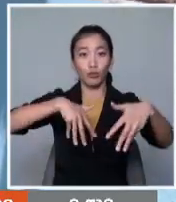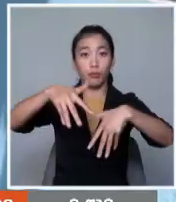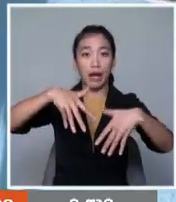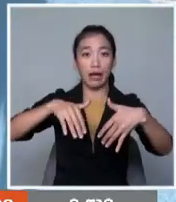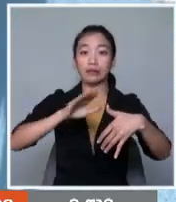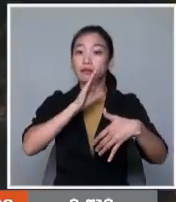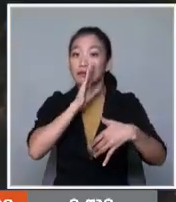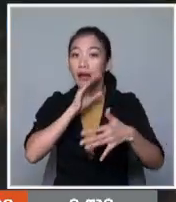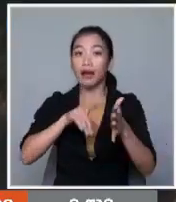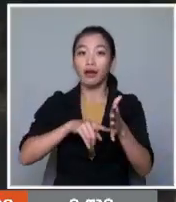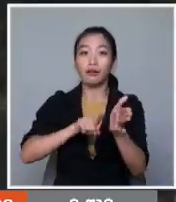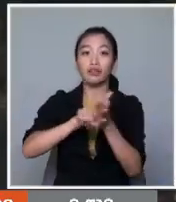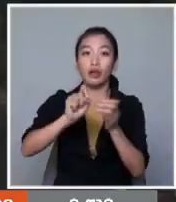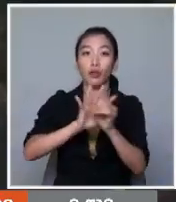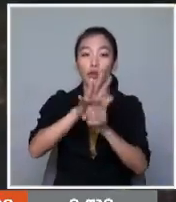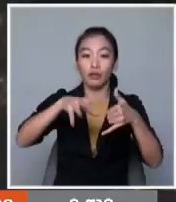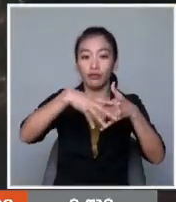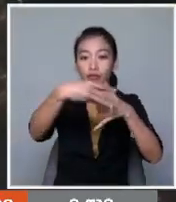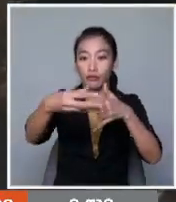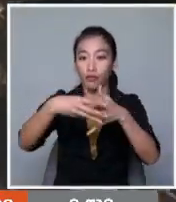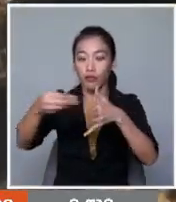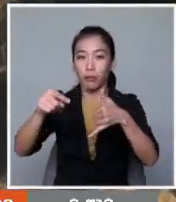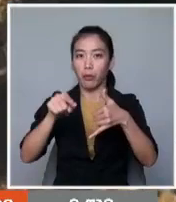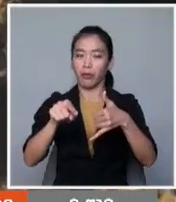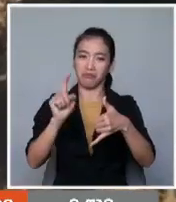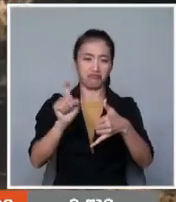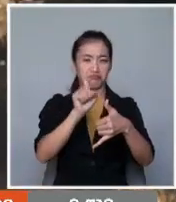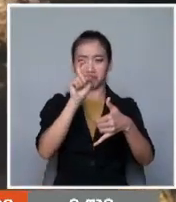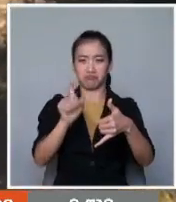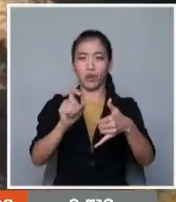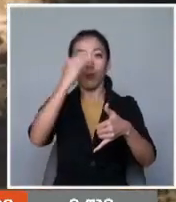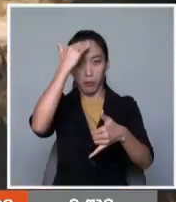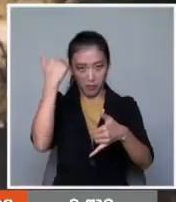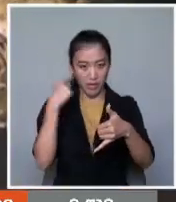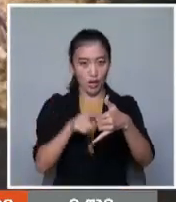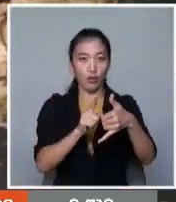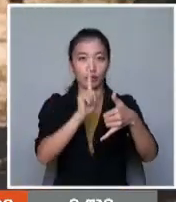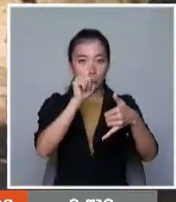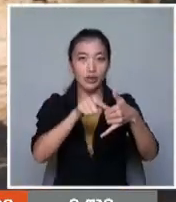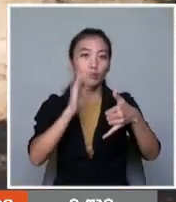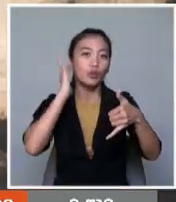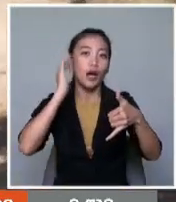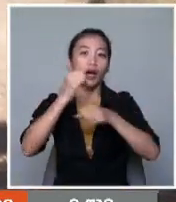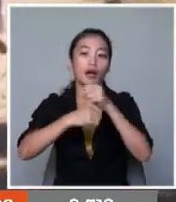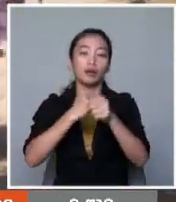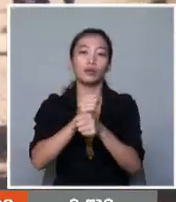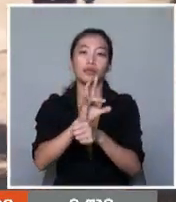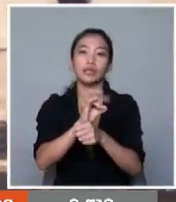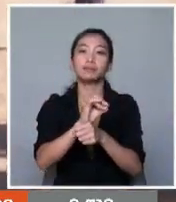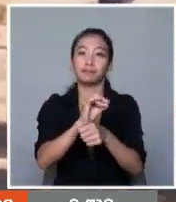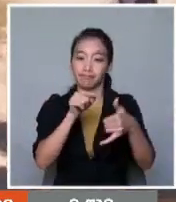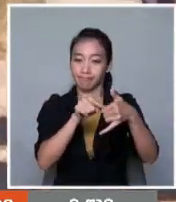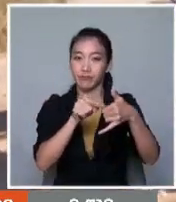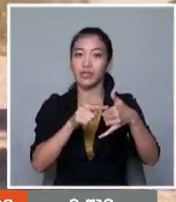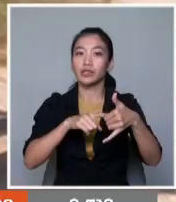เนี่ยจะเกิดการระบาดกระจายในชุมชนหรือเปล่าเพราะว่ามีชายวัย 70ปีที่เป็นคนในหมู่บ้านตะเคียนติดเชื้อหมู่บ้านดังกล่าว